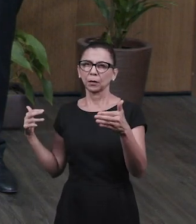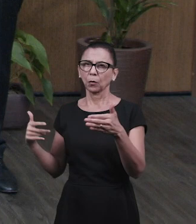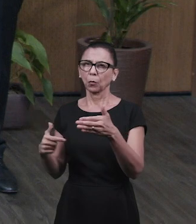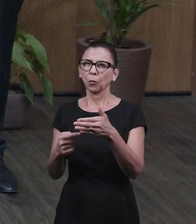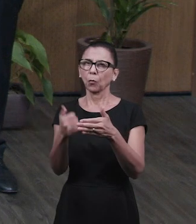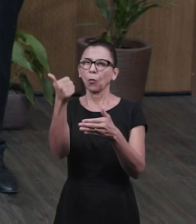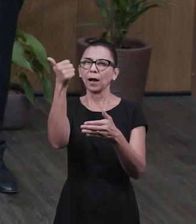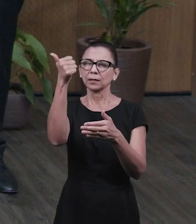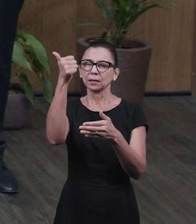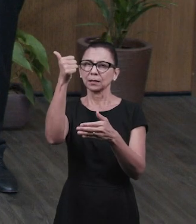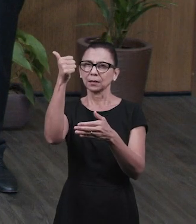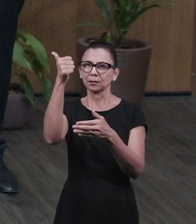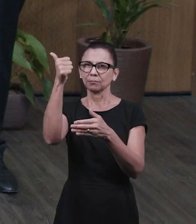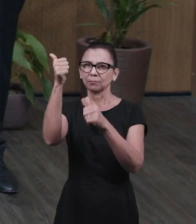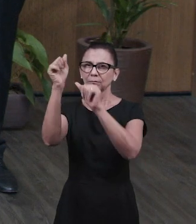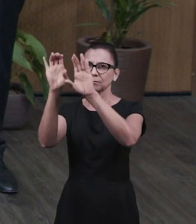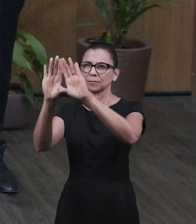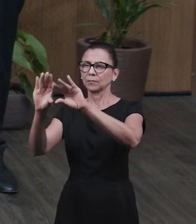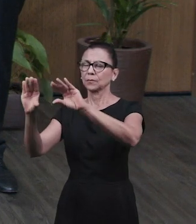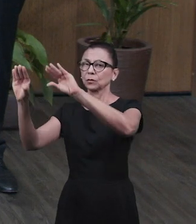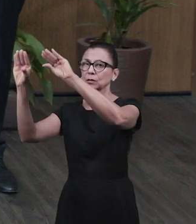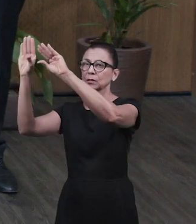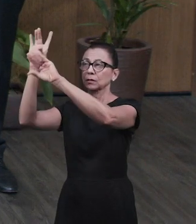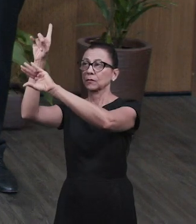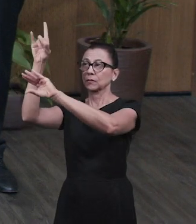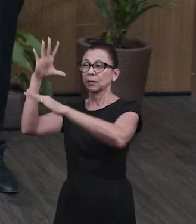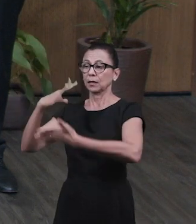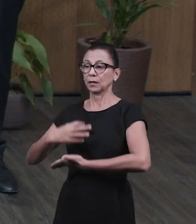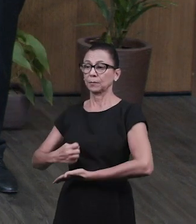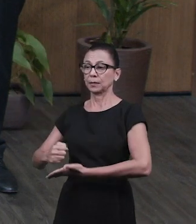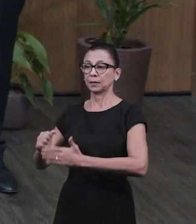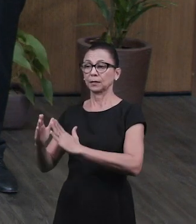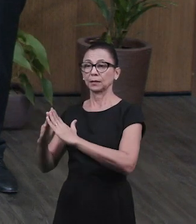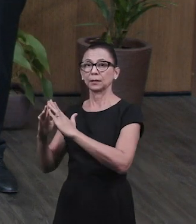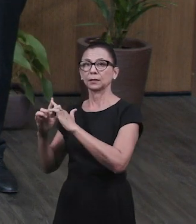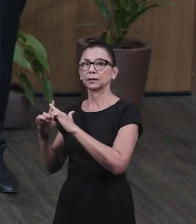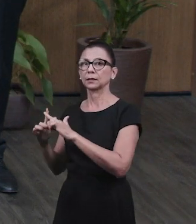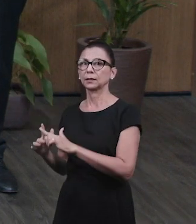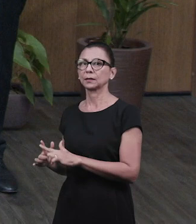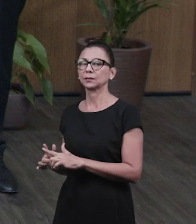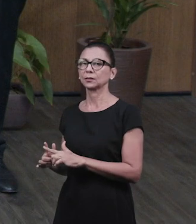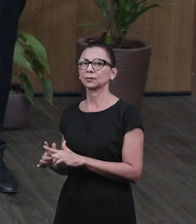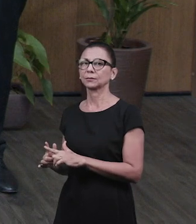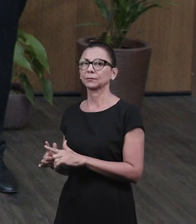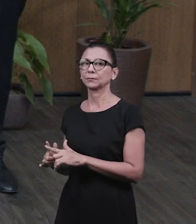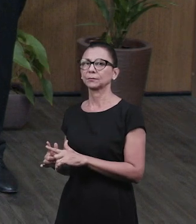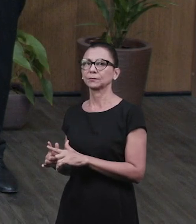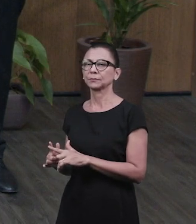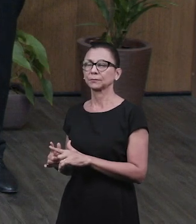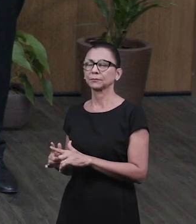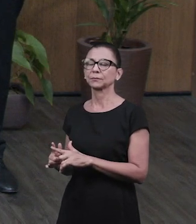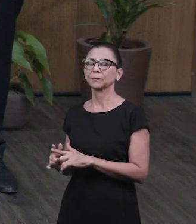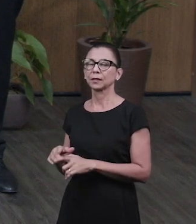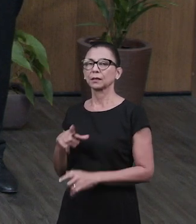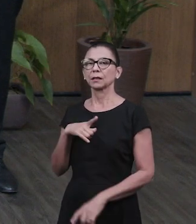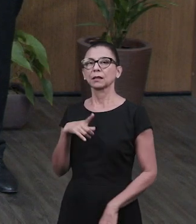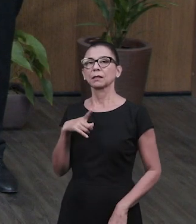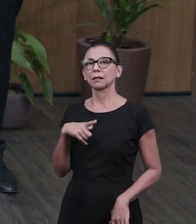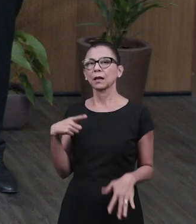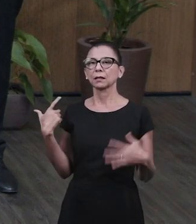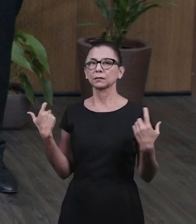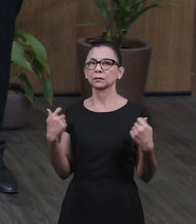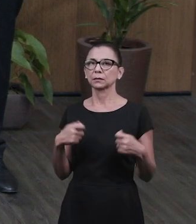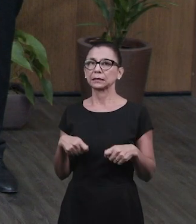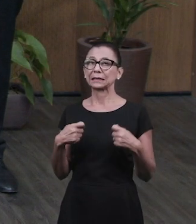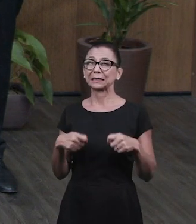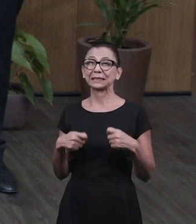pour venir enlever et ramener son Église à l'éternité, il y a un besoin